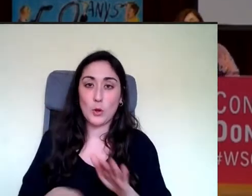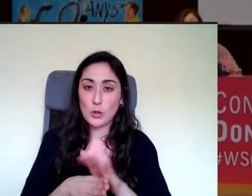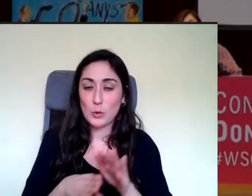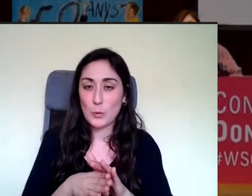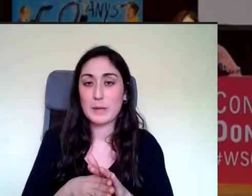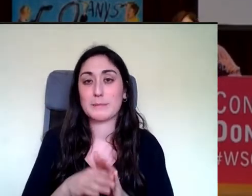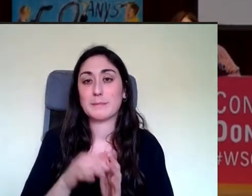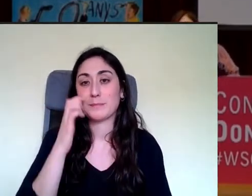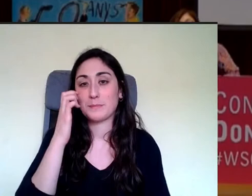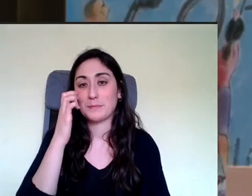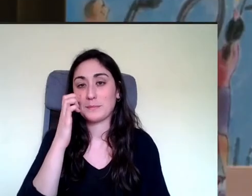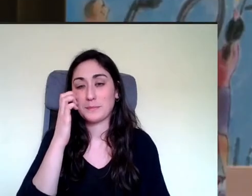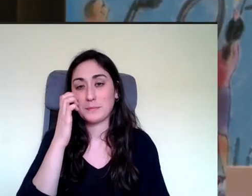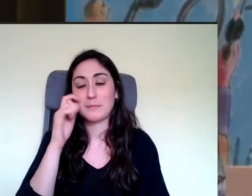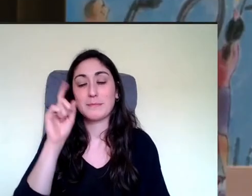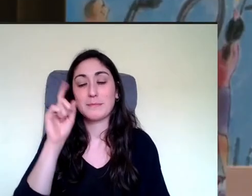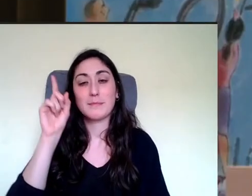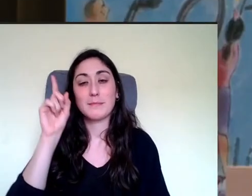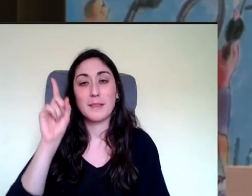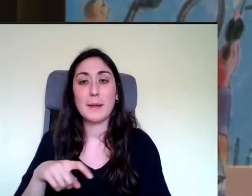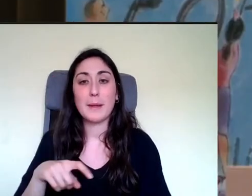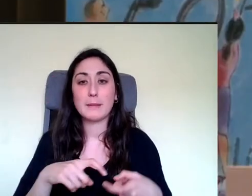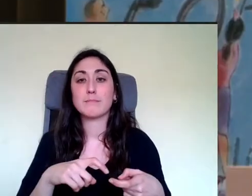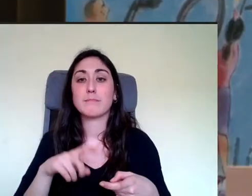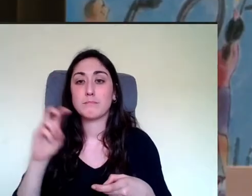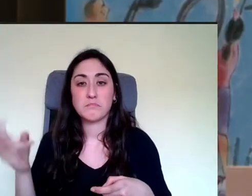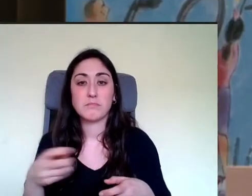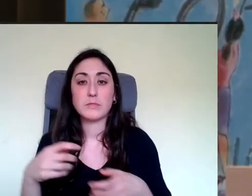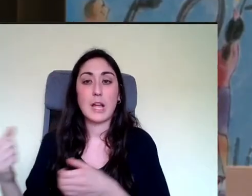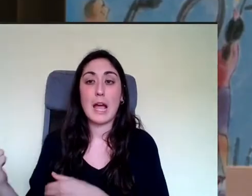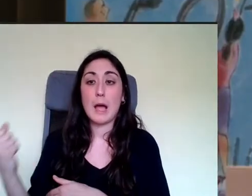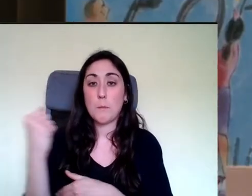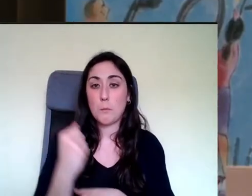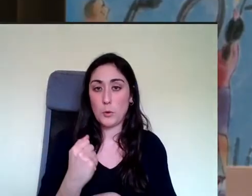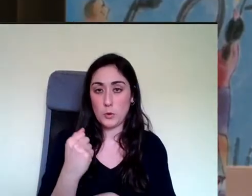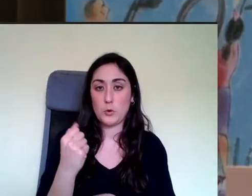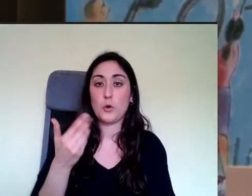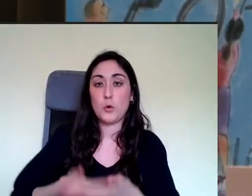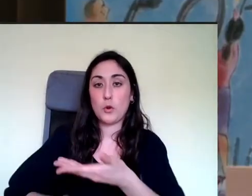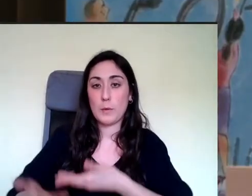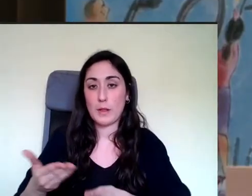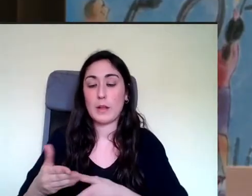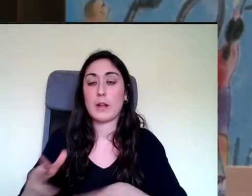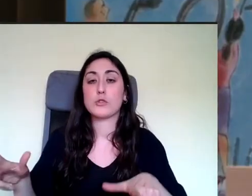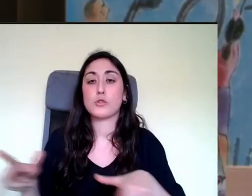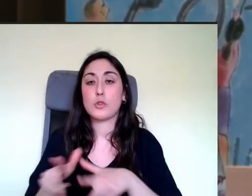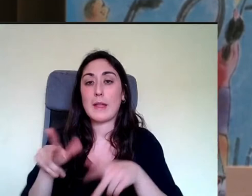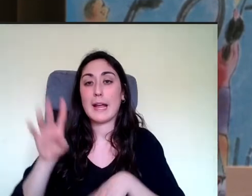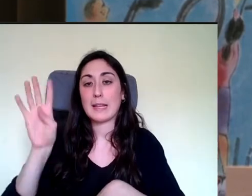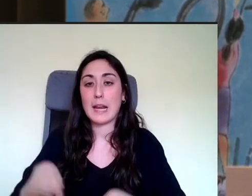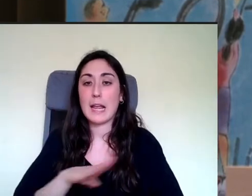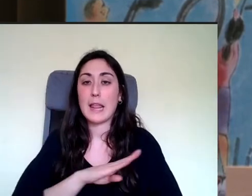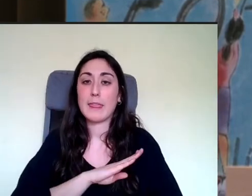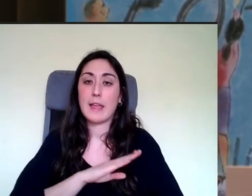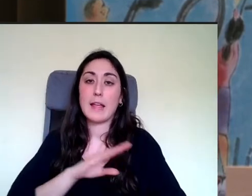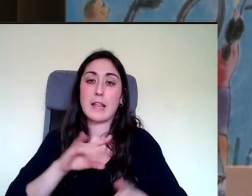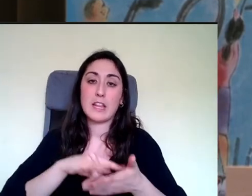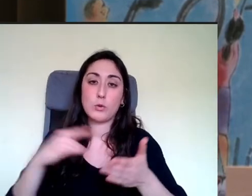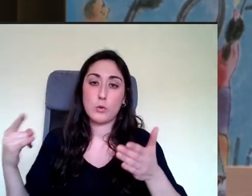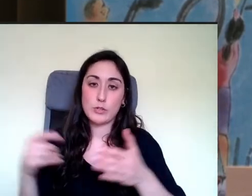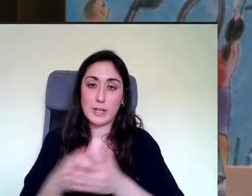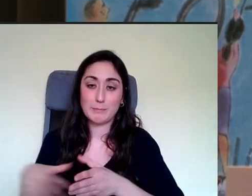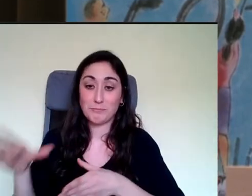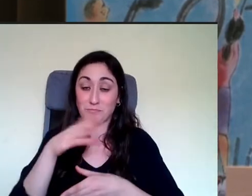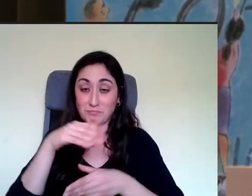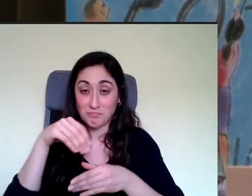UNESCO de Sostenibilitat i amb el suport i la col·laboració de la Societat Catalana de Tecnologia. Dit això,